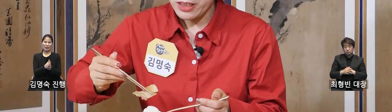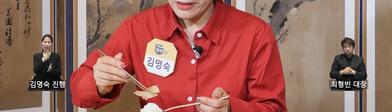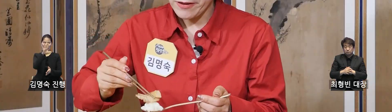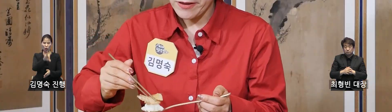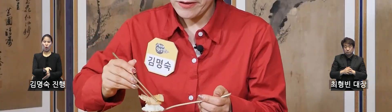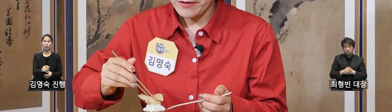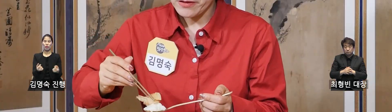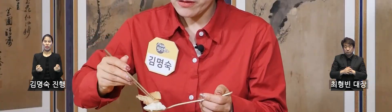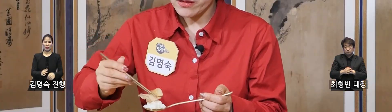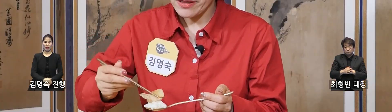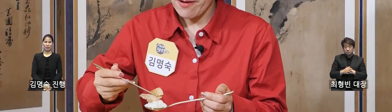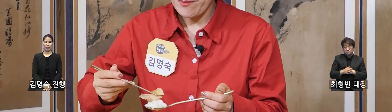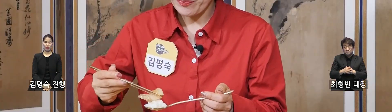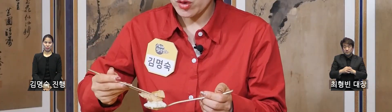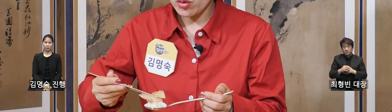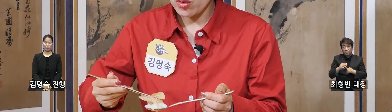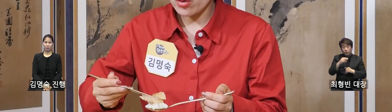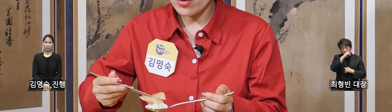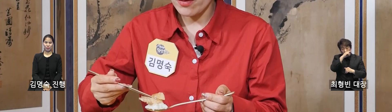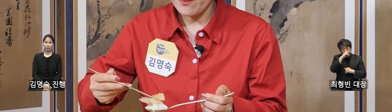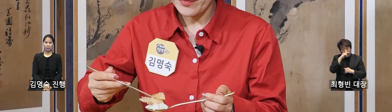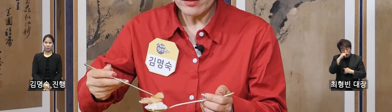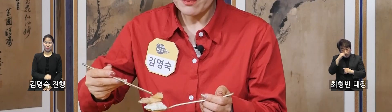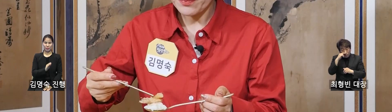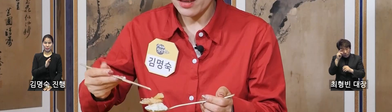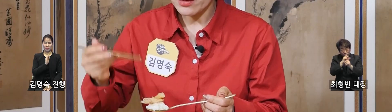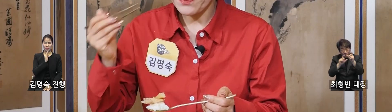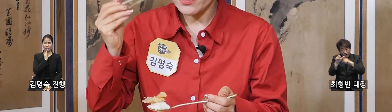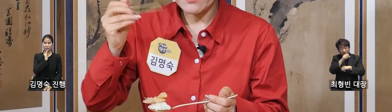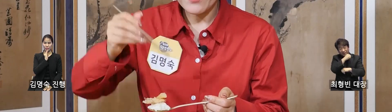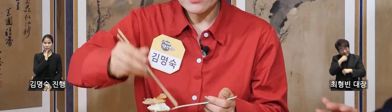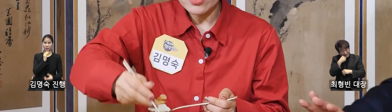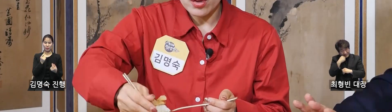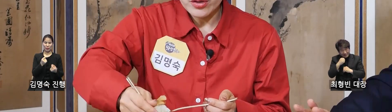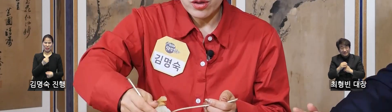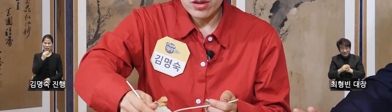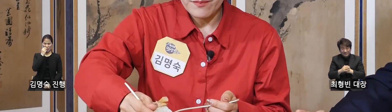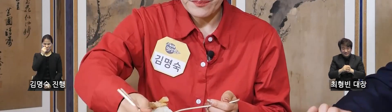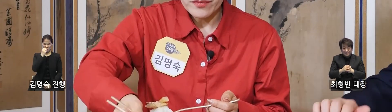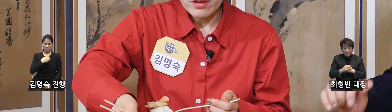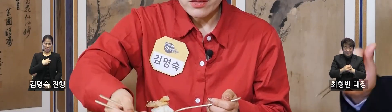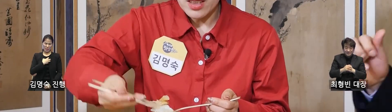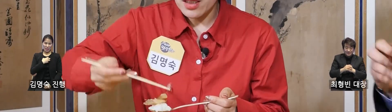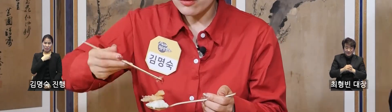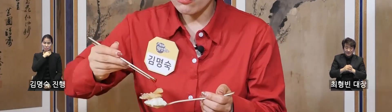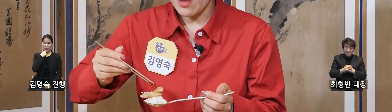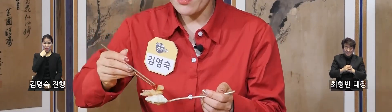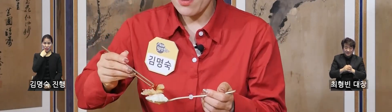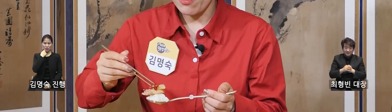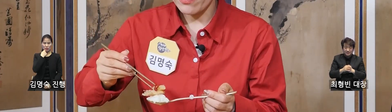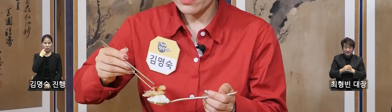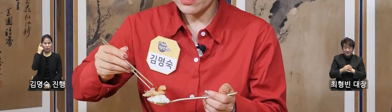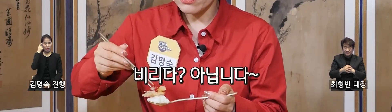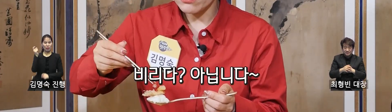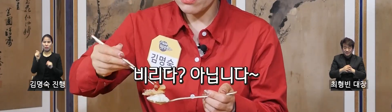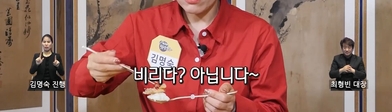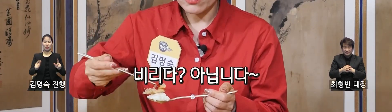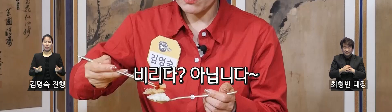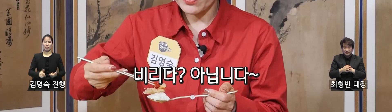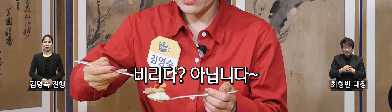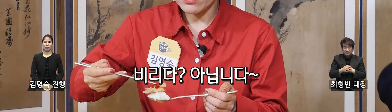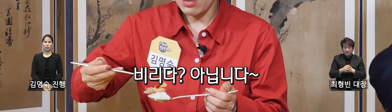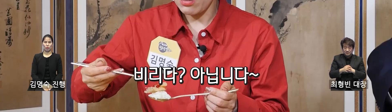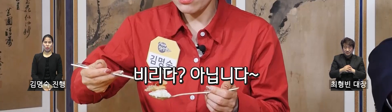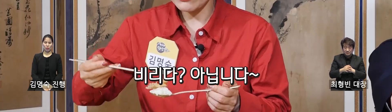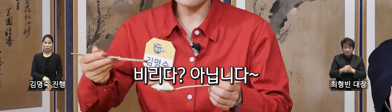하고 비만보다 고소한 맛이 더 많지 않는 으 생각하 아니 비린 맛은 전혀 생각도 안나요 그